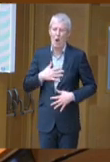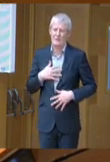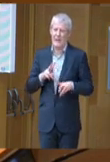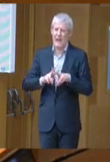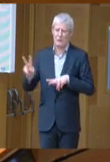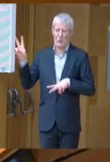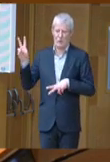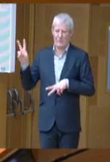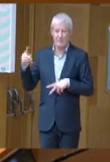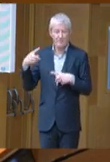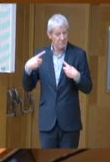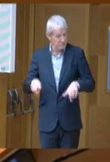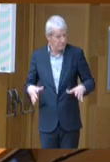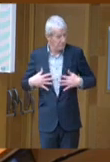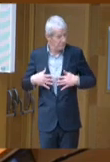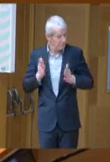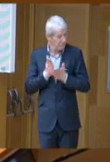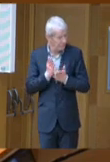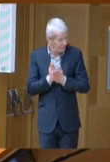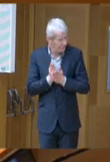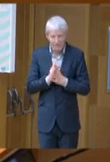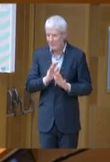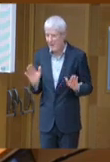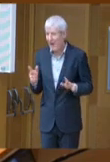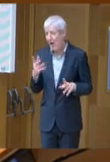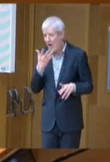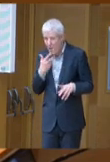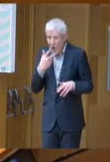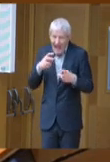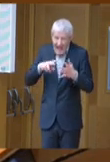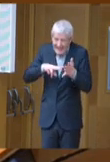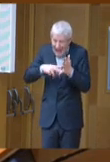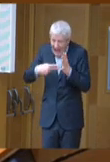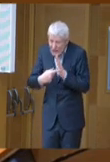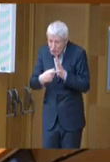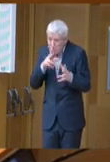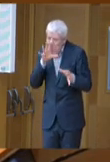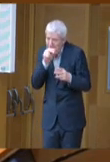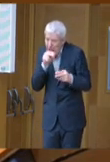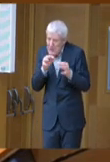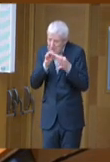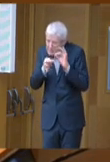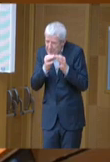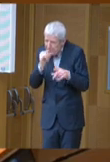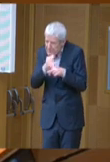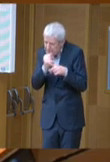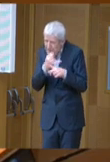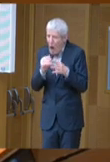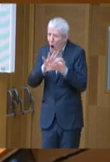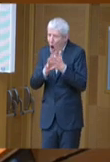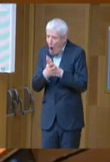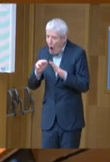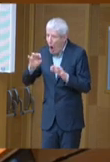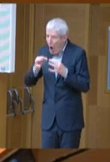nazione. Con questo mi fermo, non voglio entrare nei tecnicismi della Convenzione perché non è oggi la giornata, ma